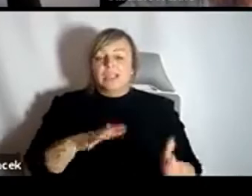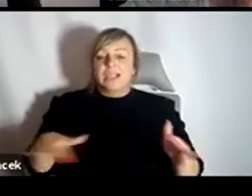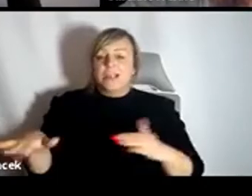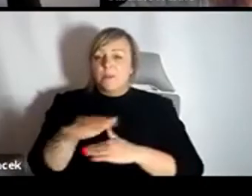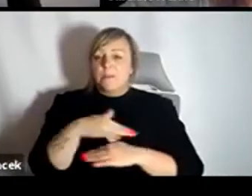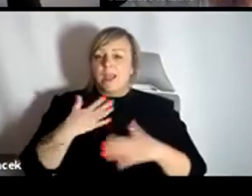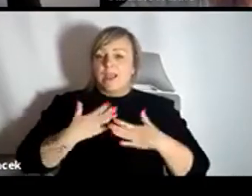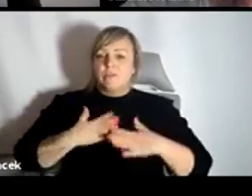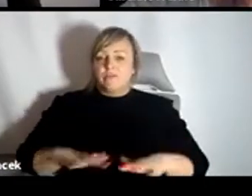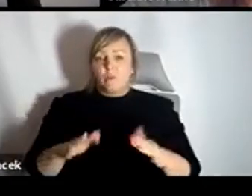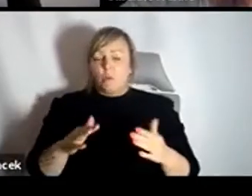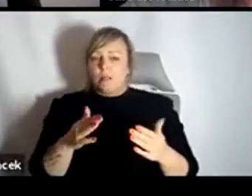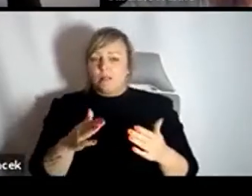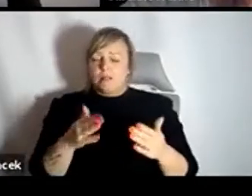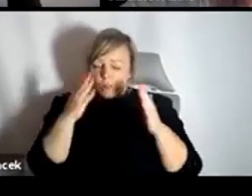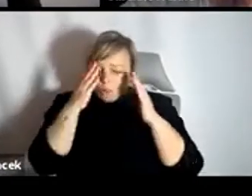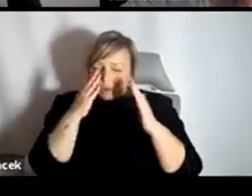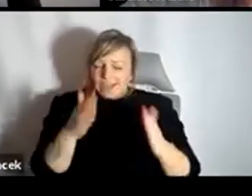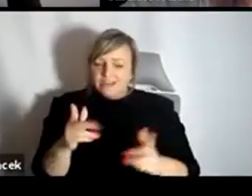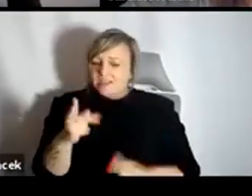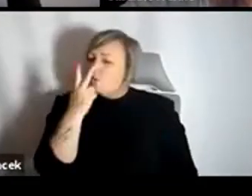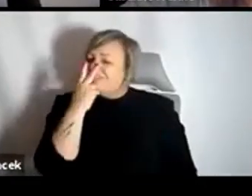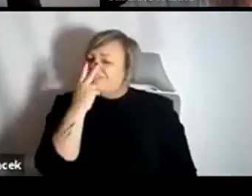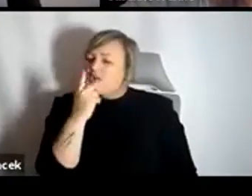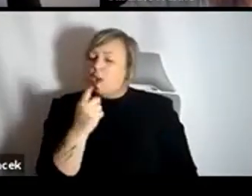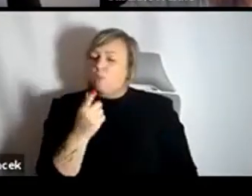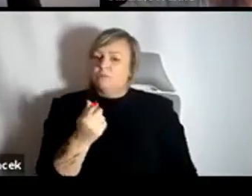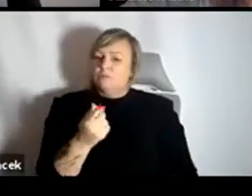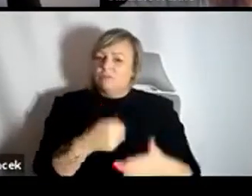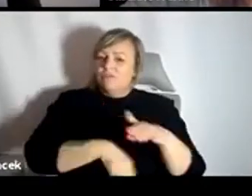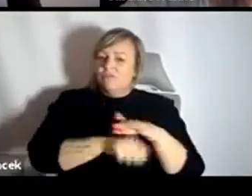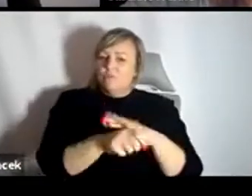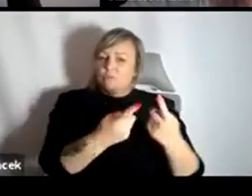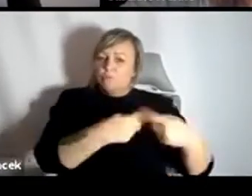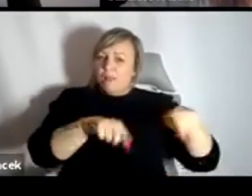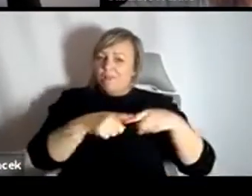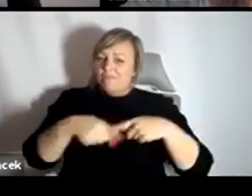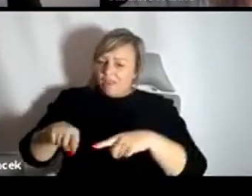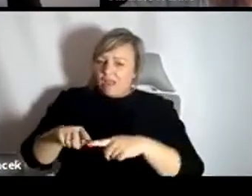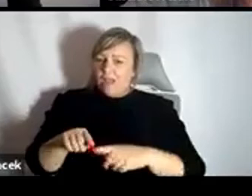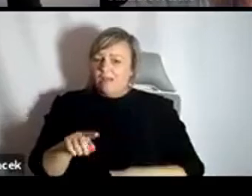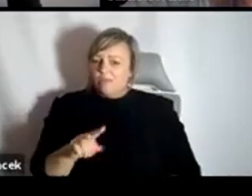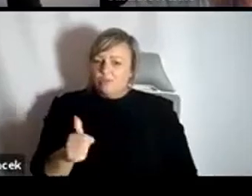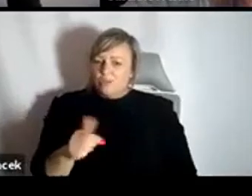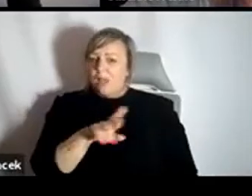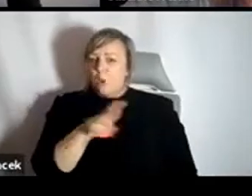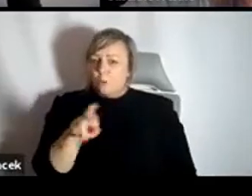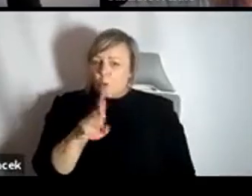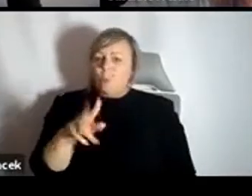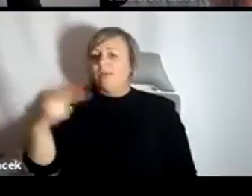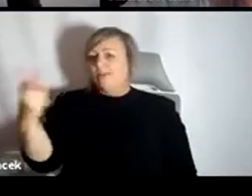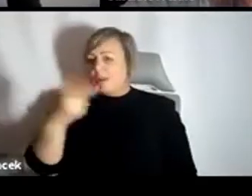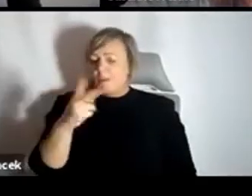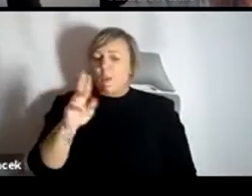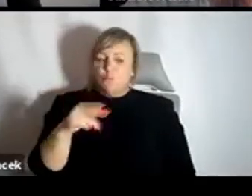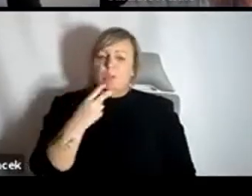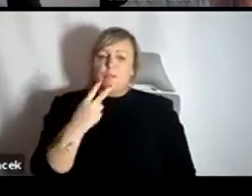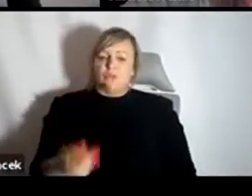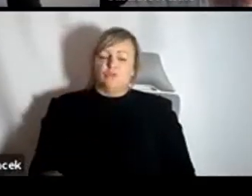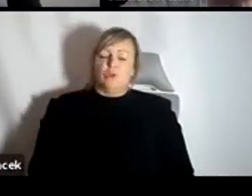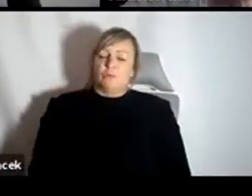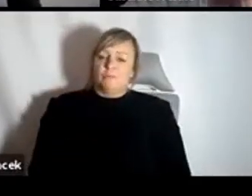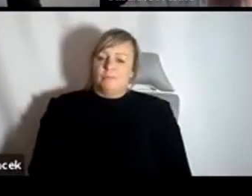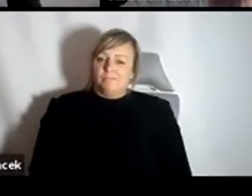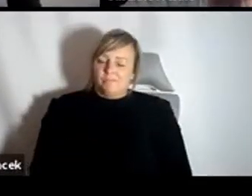einer Gemeinwohlorientierung der Clubs aussehen? Ja, die Frage würde ich gerne zuerst Ronny stellen, dann euch beiden nochmal und dann gehen wir vielleicht in die